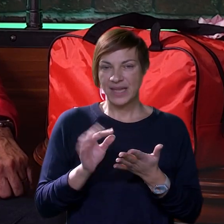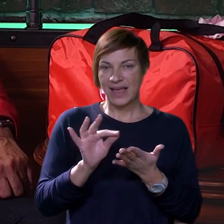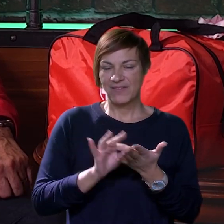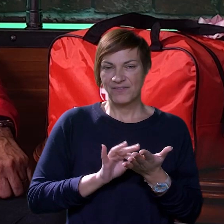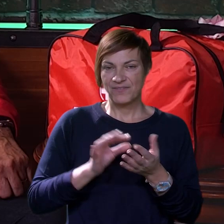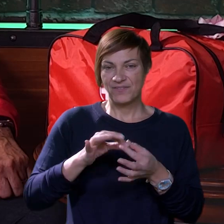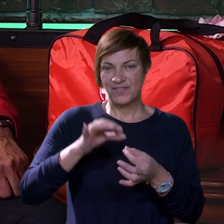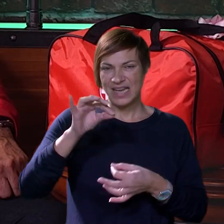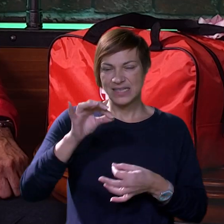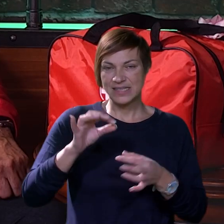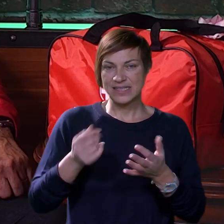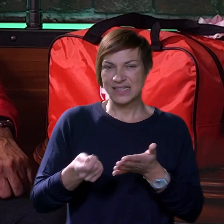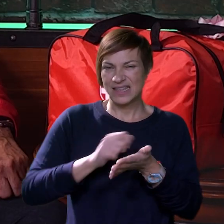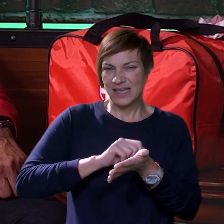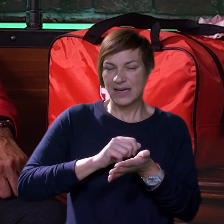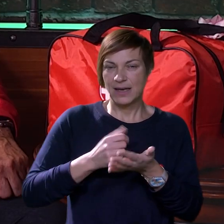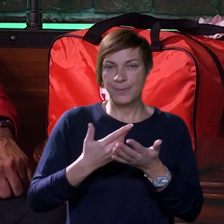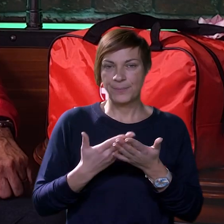flastera,